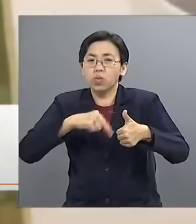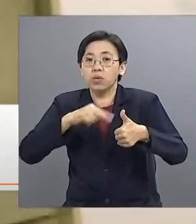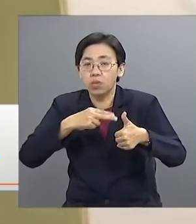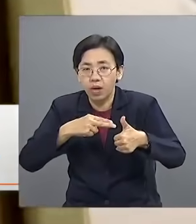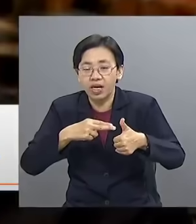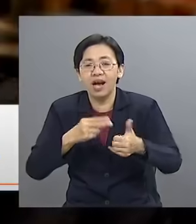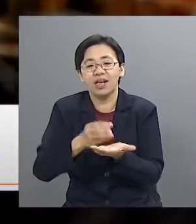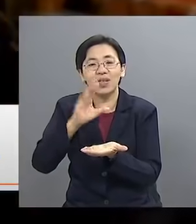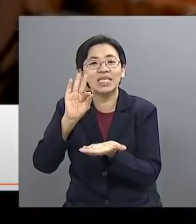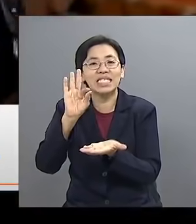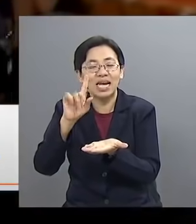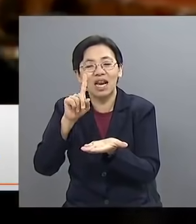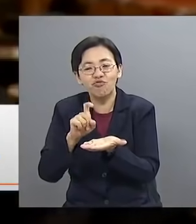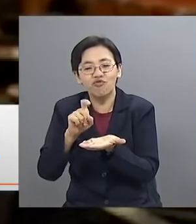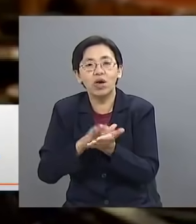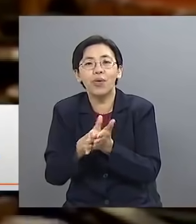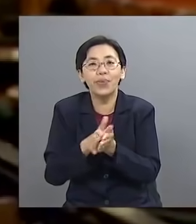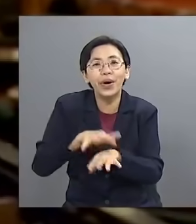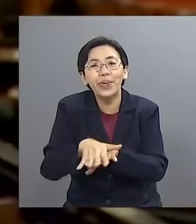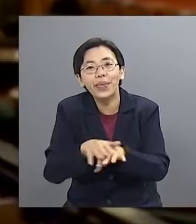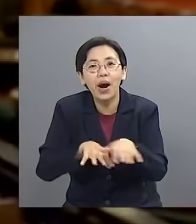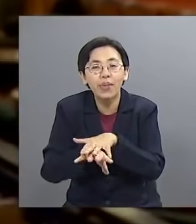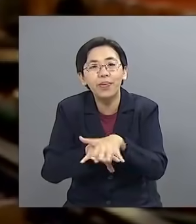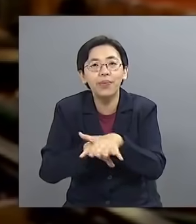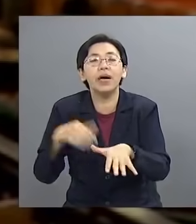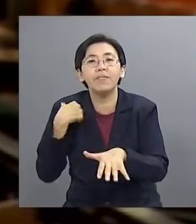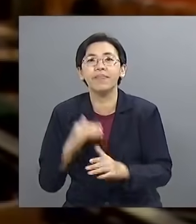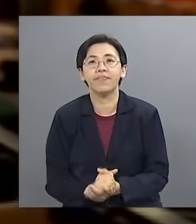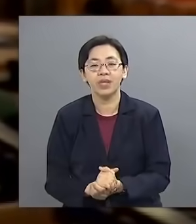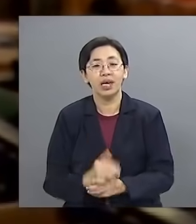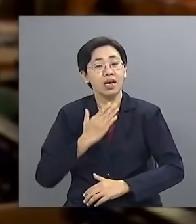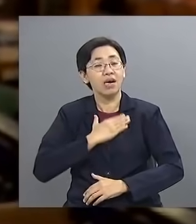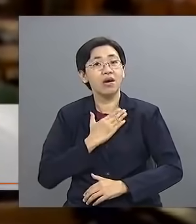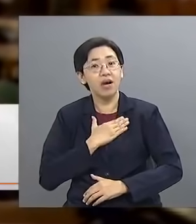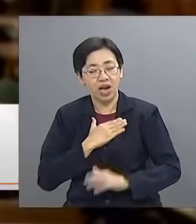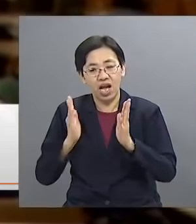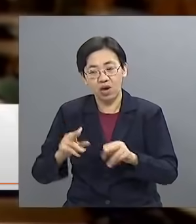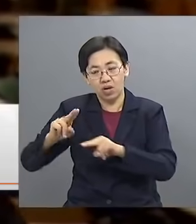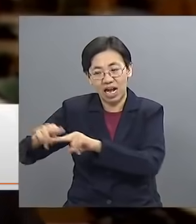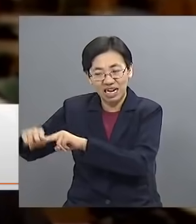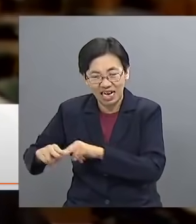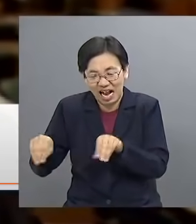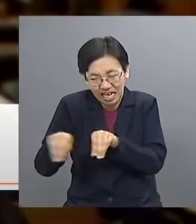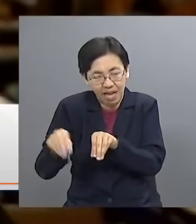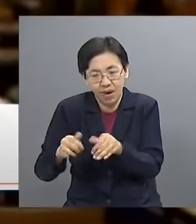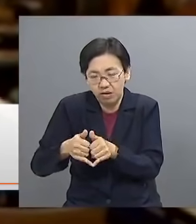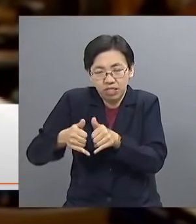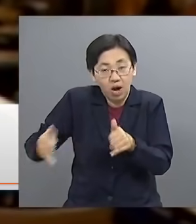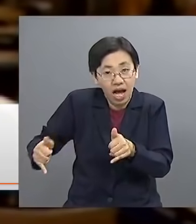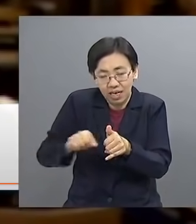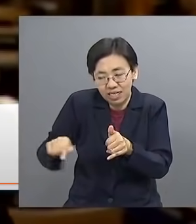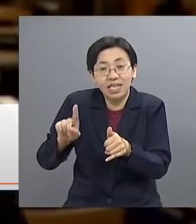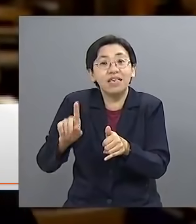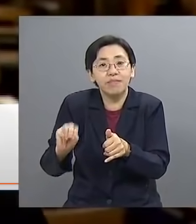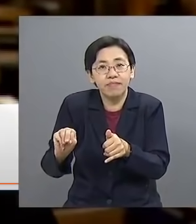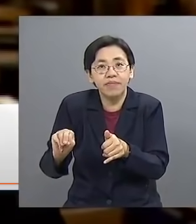อล ์ครับอันดับแรกเลยนะครับก็เราจะให้ลูกค้าในเว้นระยะห่าง1เมตรนะครับถ้าลูกค้าเดินเข้ามาปุ๊บเนี่ยเ